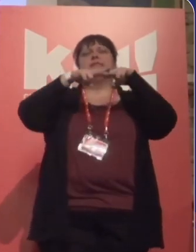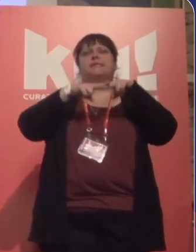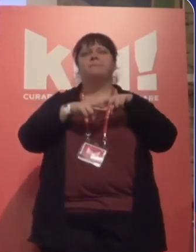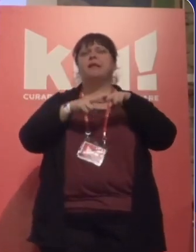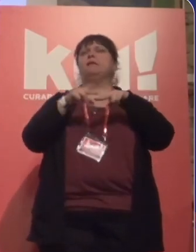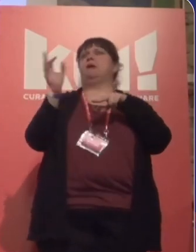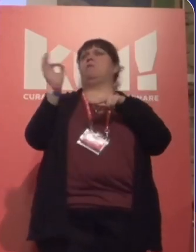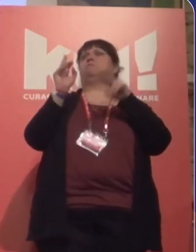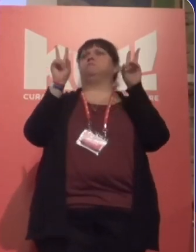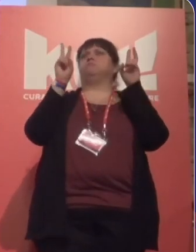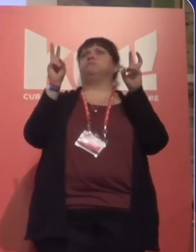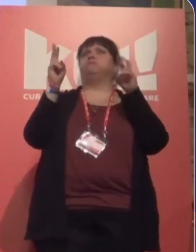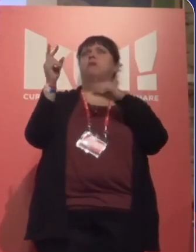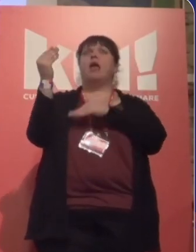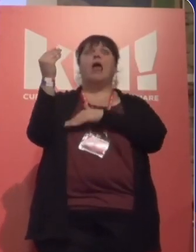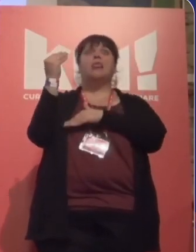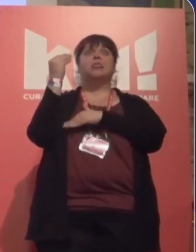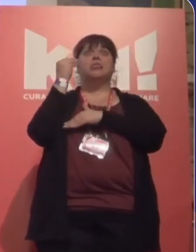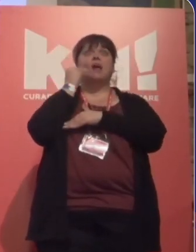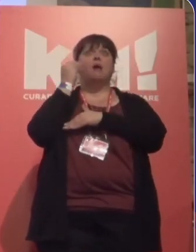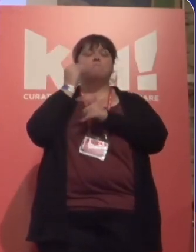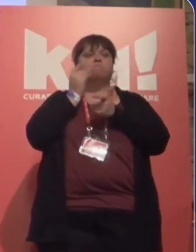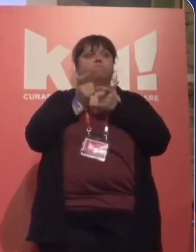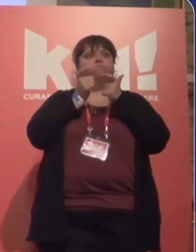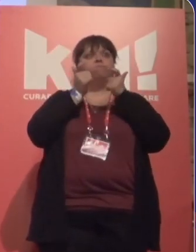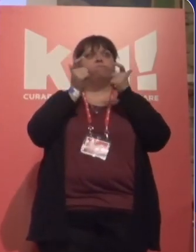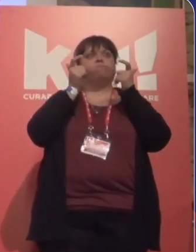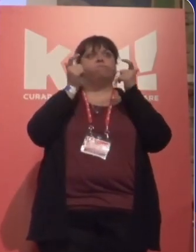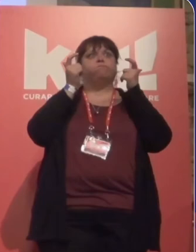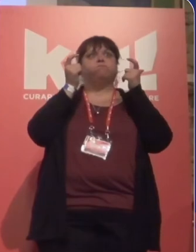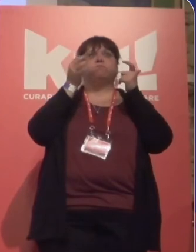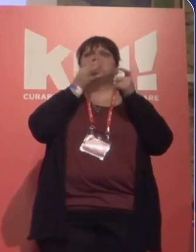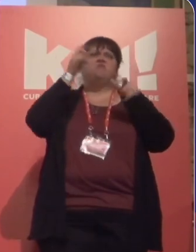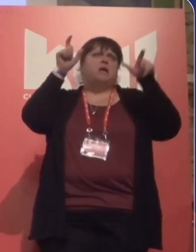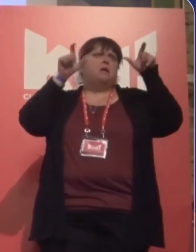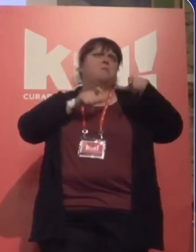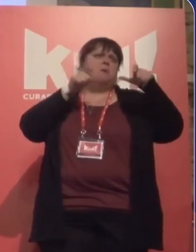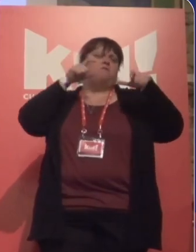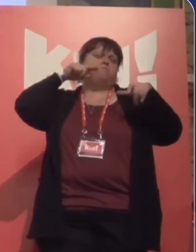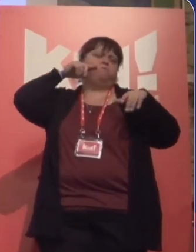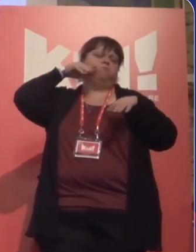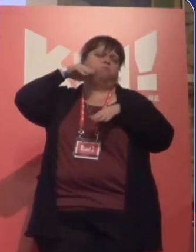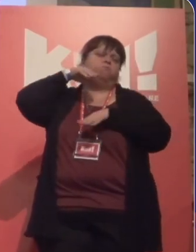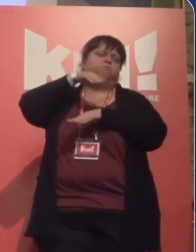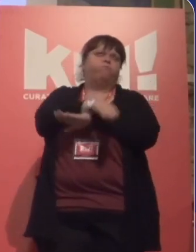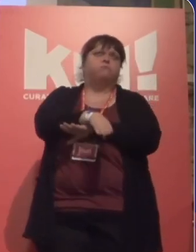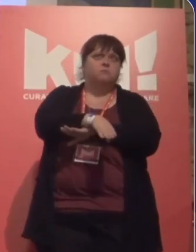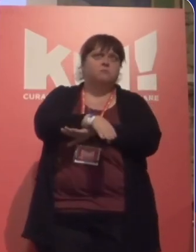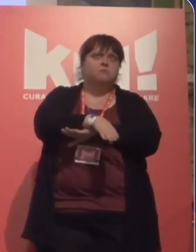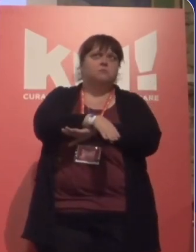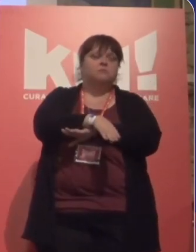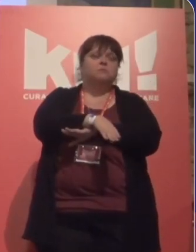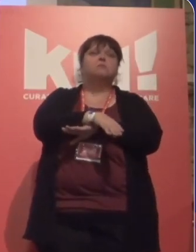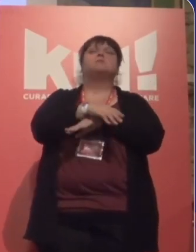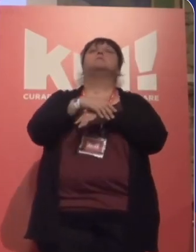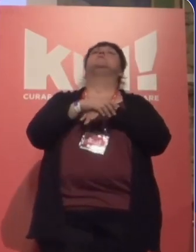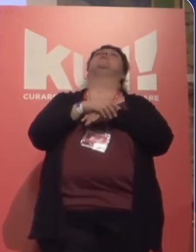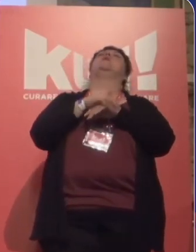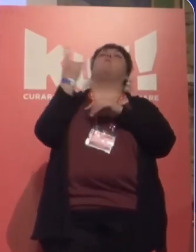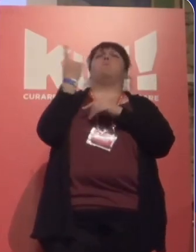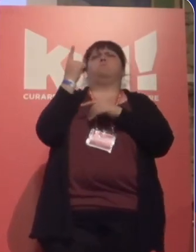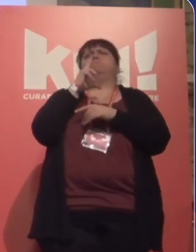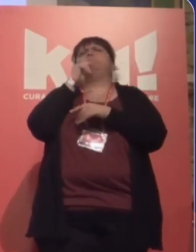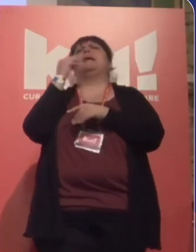producesse un declino inarrestabile giustamente tra i oggi parlare di debito buono perché poi